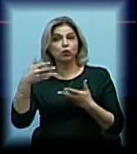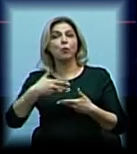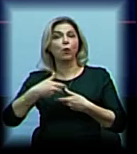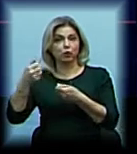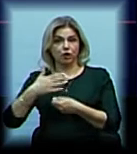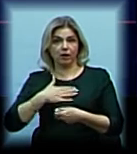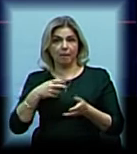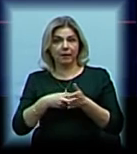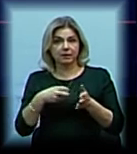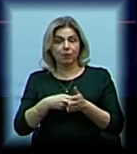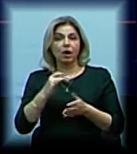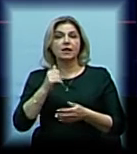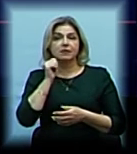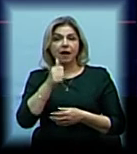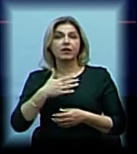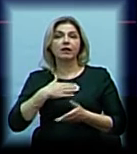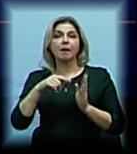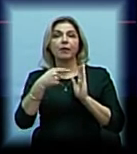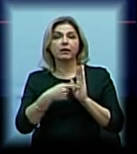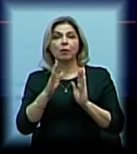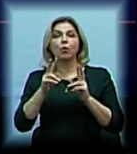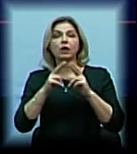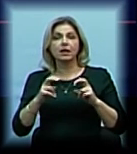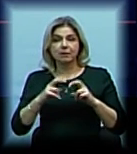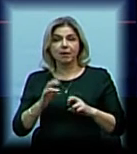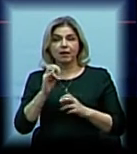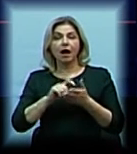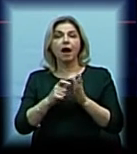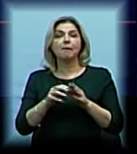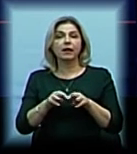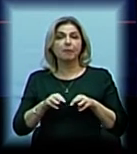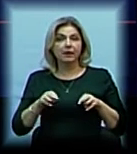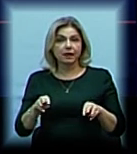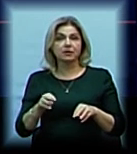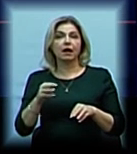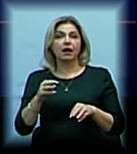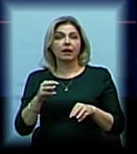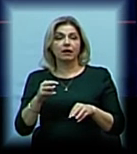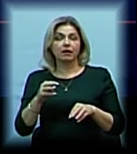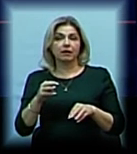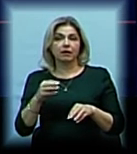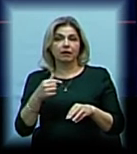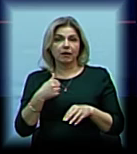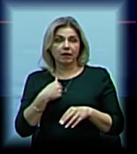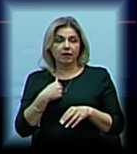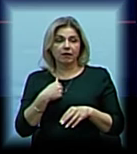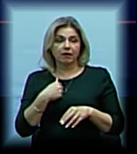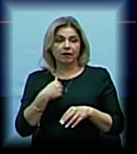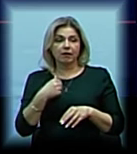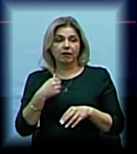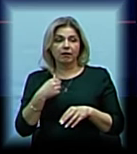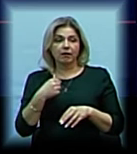письмо. І завтра наше питання буде розглядати на Кабінеті міністрів для призначення, скорішого, нам нового